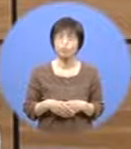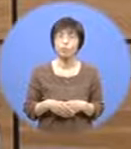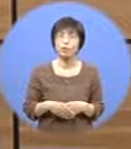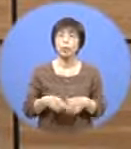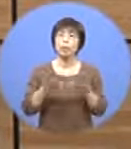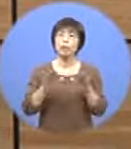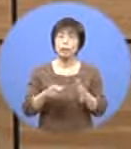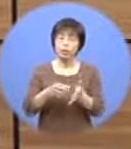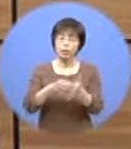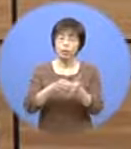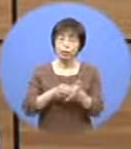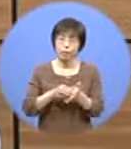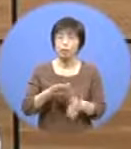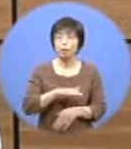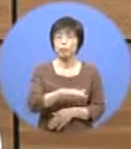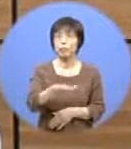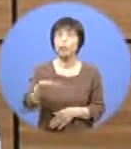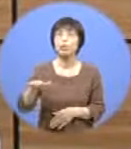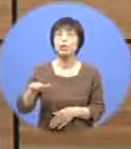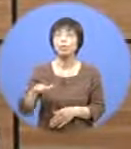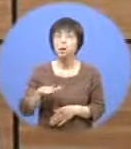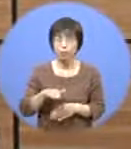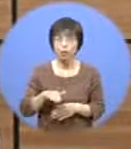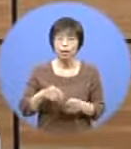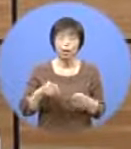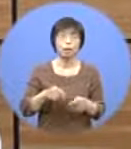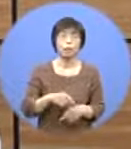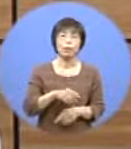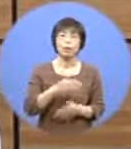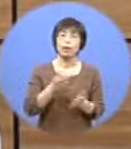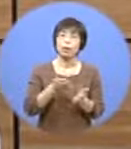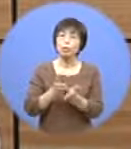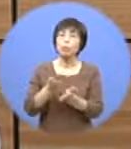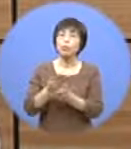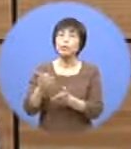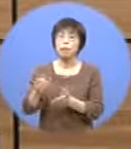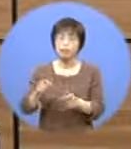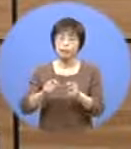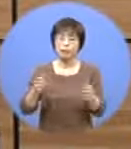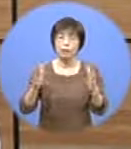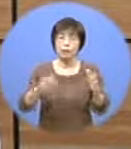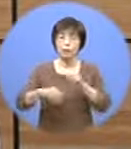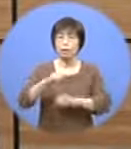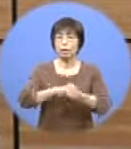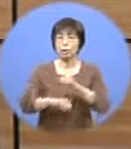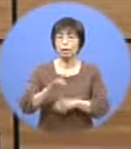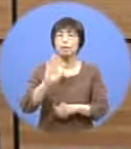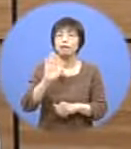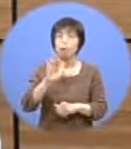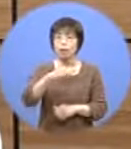この度受賞された皆様は、それぞれの分野において長年にわたり活躍され、